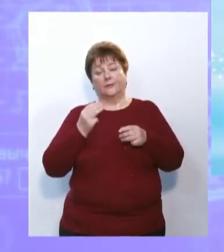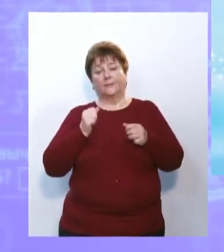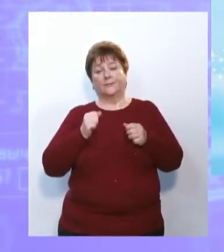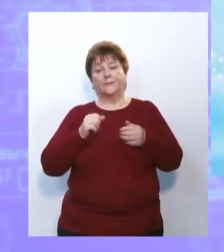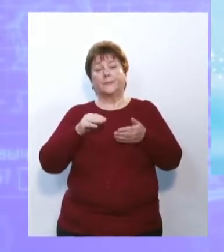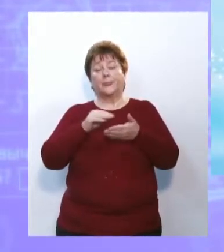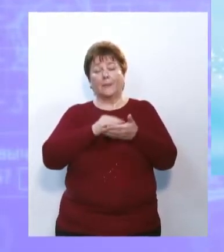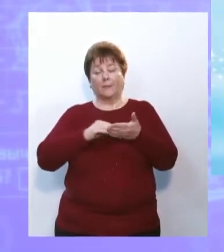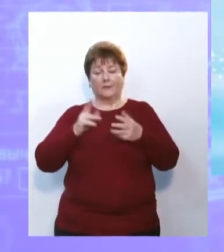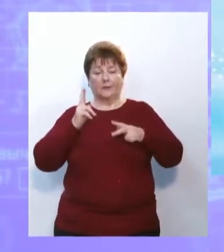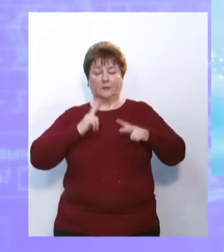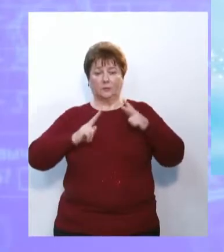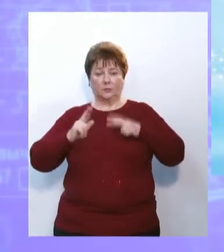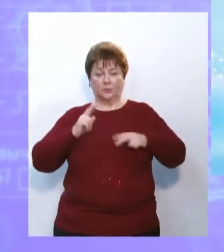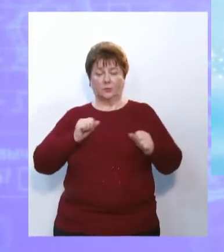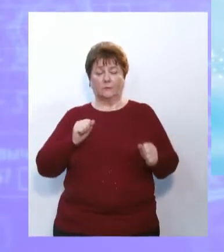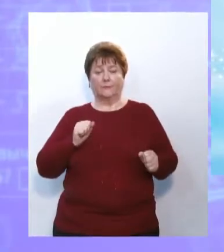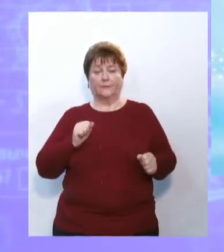Повторяйте за мной.